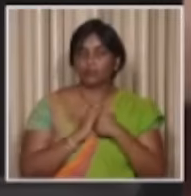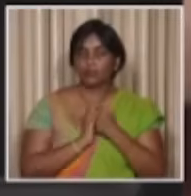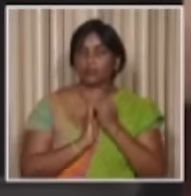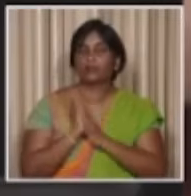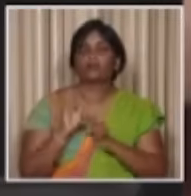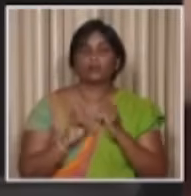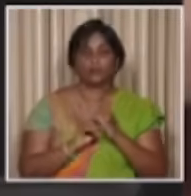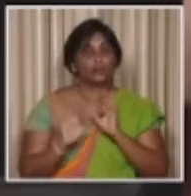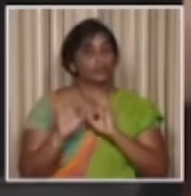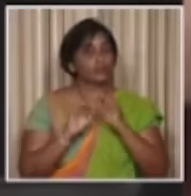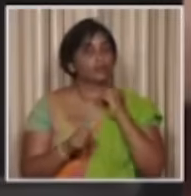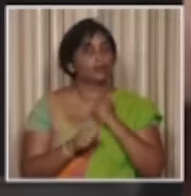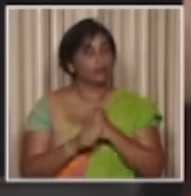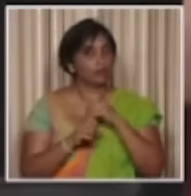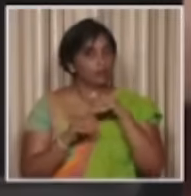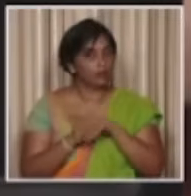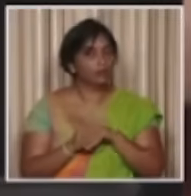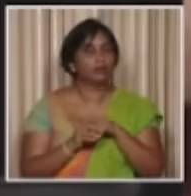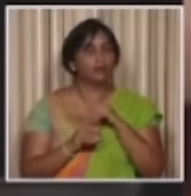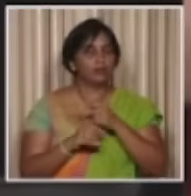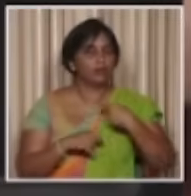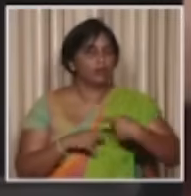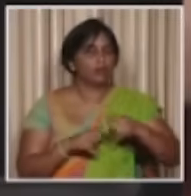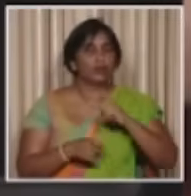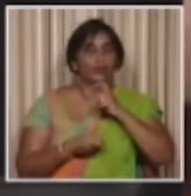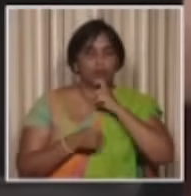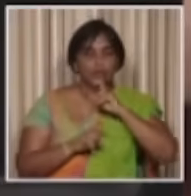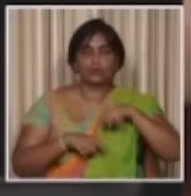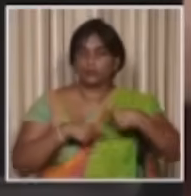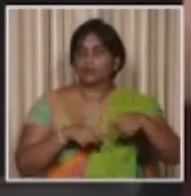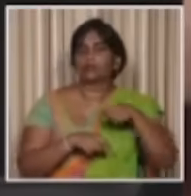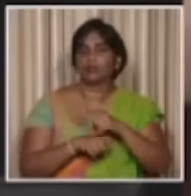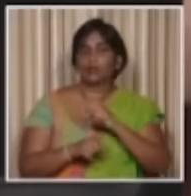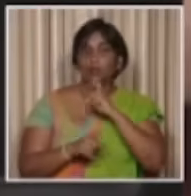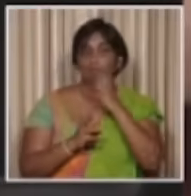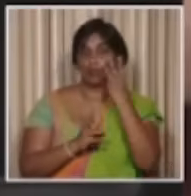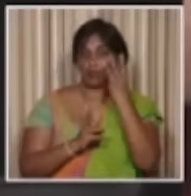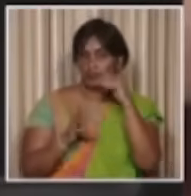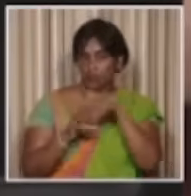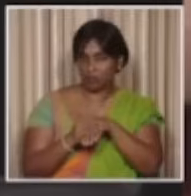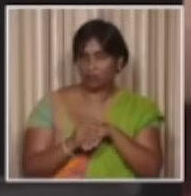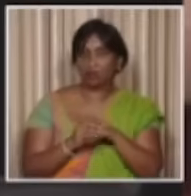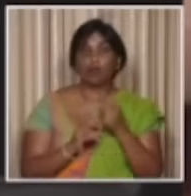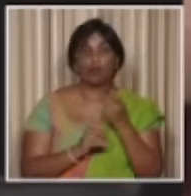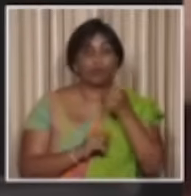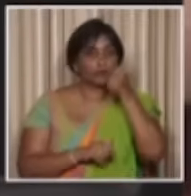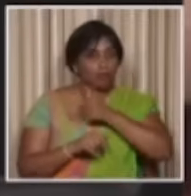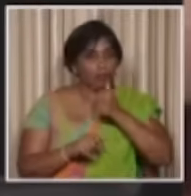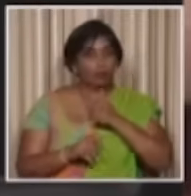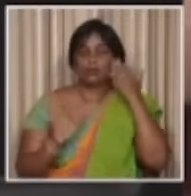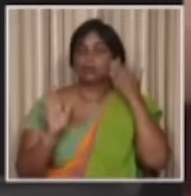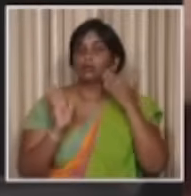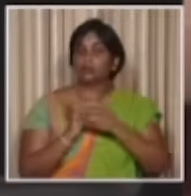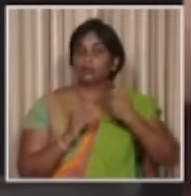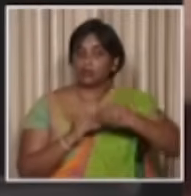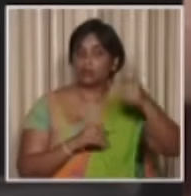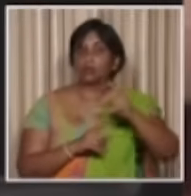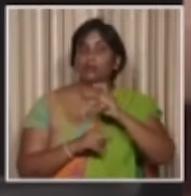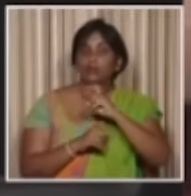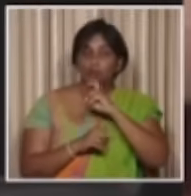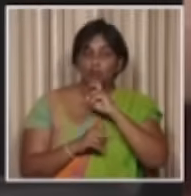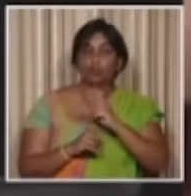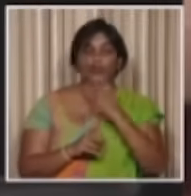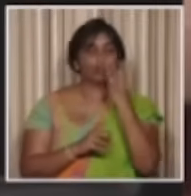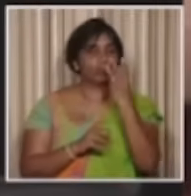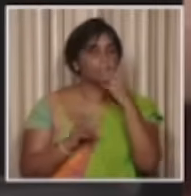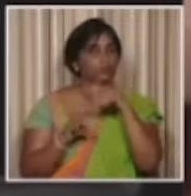මන්ත්‍රීතුමනි යහපාලන ආණ්ඩුව කාලේ එදිනදා නඩුහන උසාවි තුනක් පිහිටෙව්වා. මූල්‍ය වංචා සඳහා එදිනදා නඩුහන